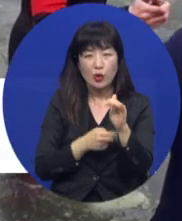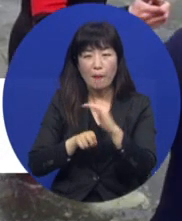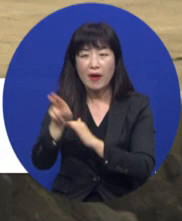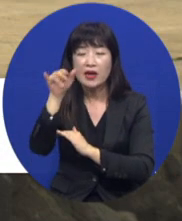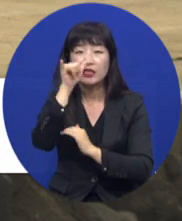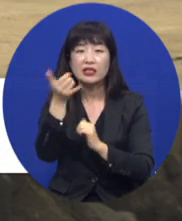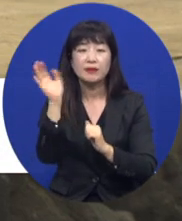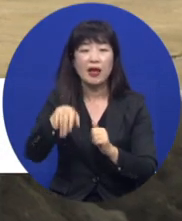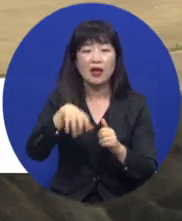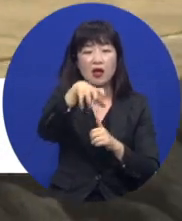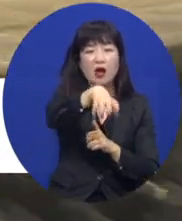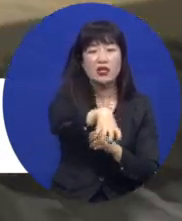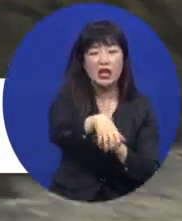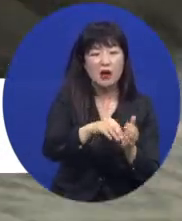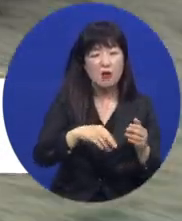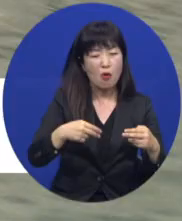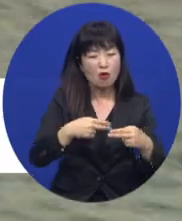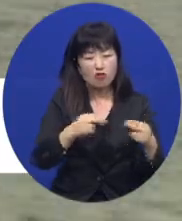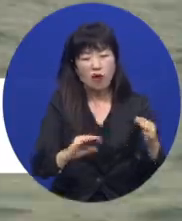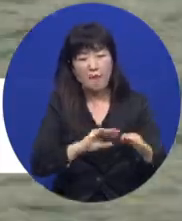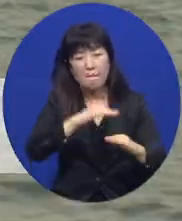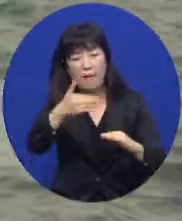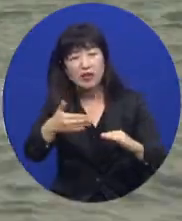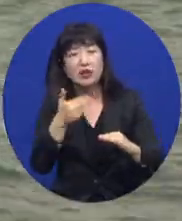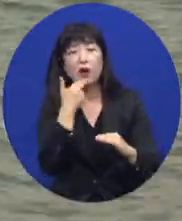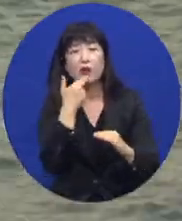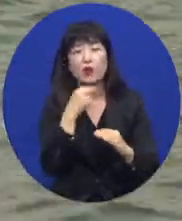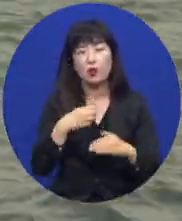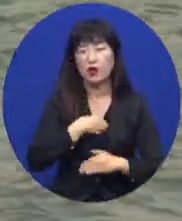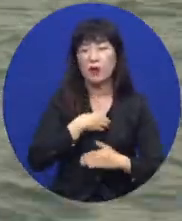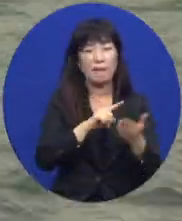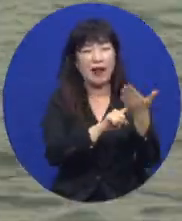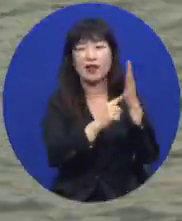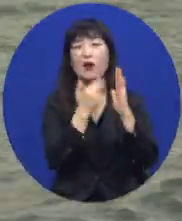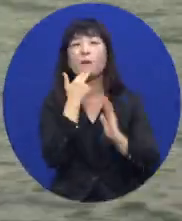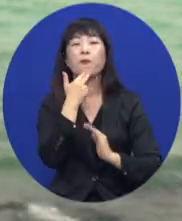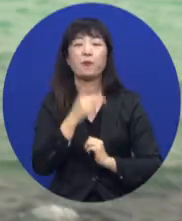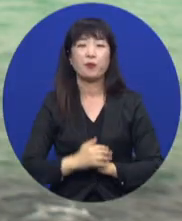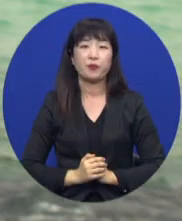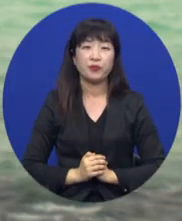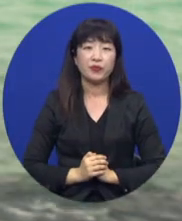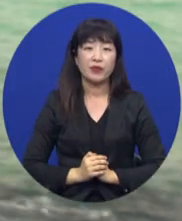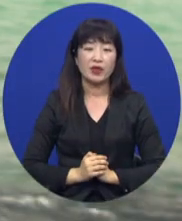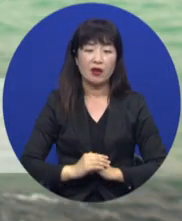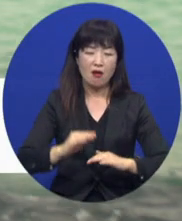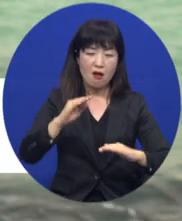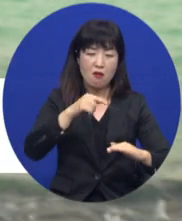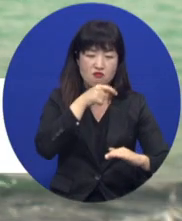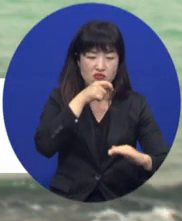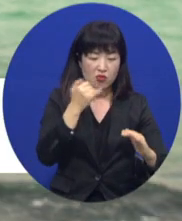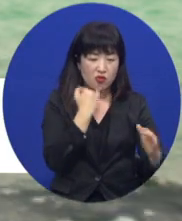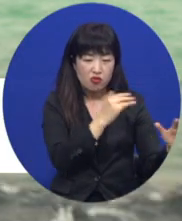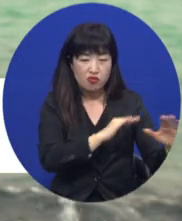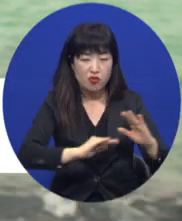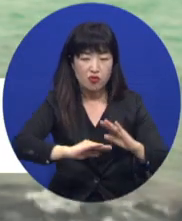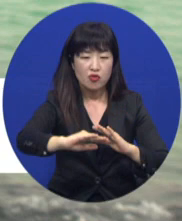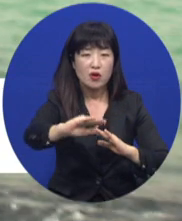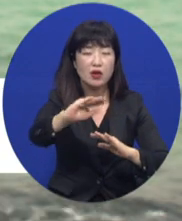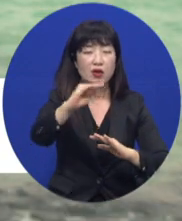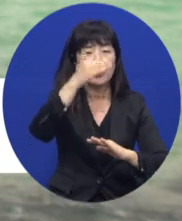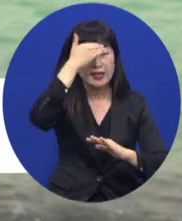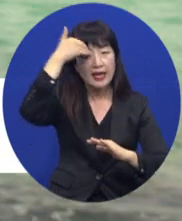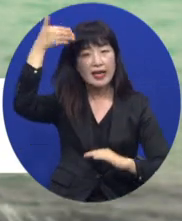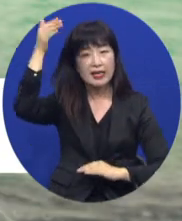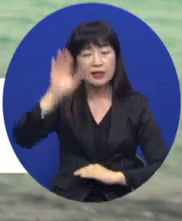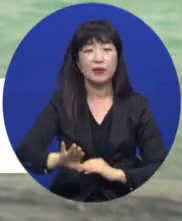현장에는 추락방지 턱이나 위험을 알리는 팻말은 전혀 없었습니다 썰물이 어서 당했는데요 저 벗이다 쉽게